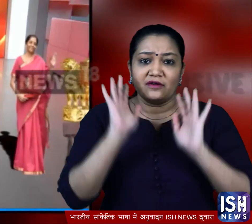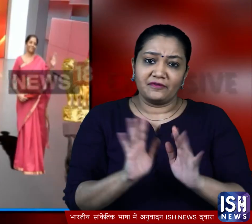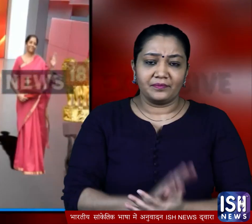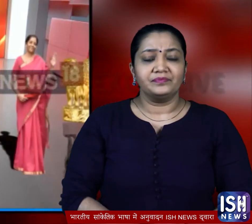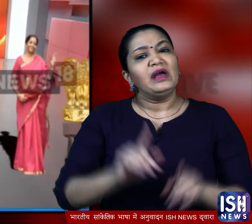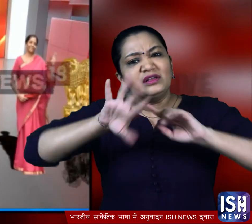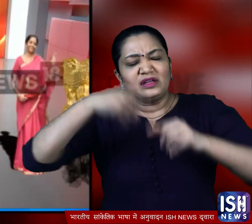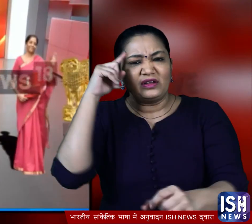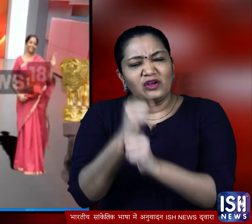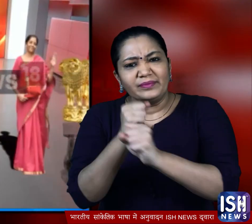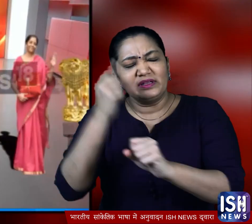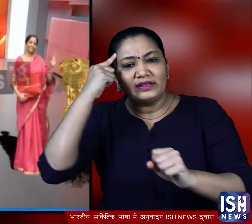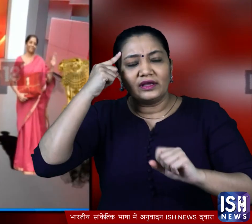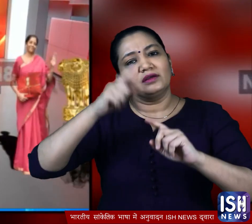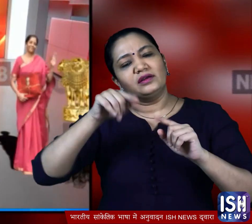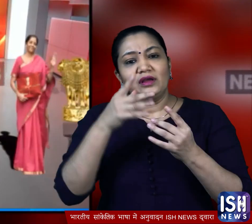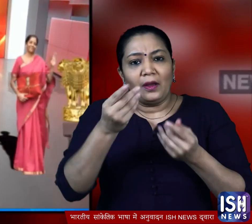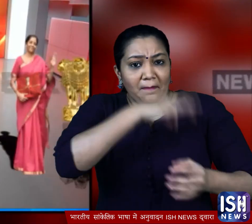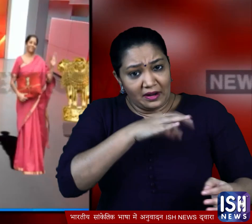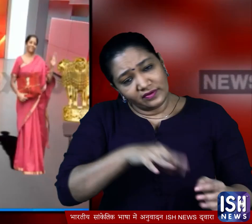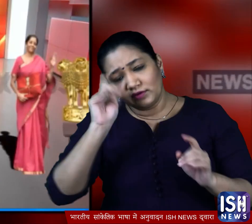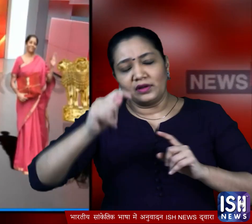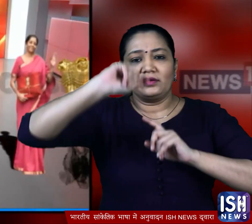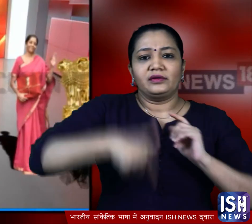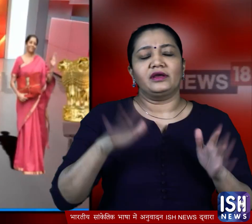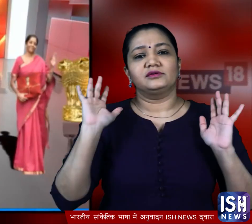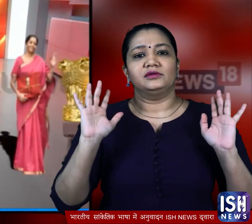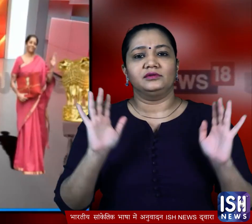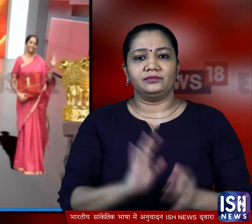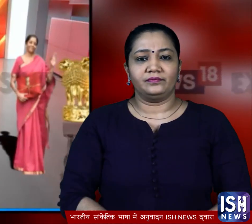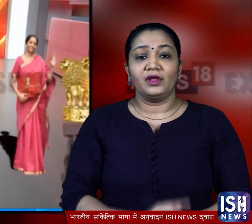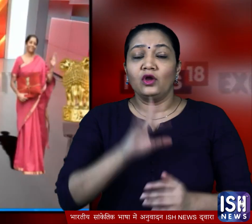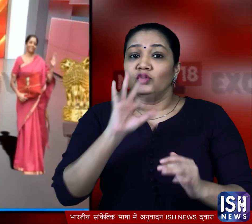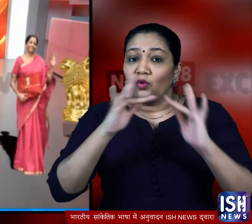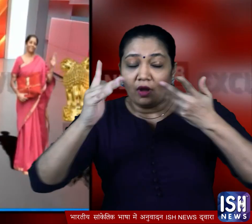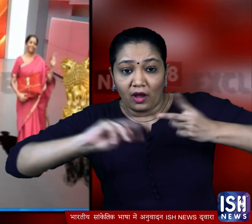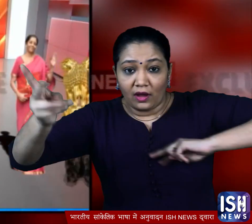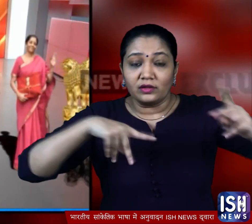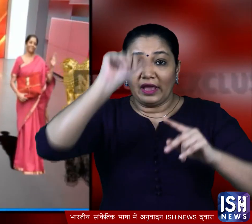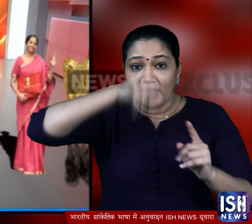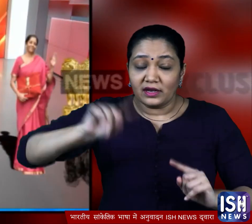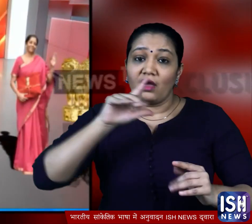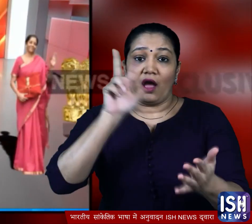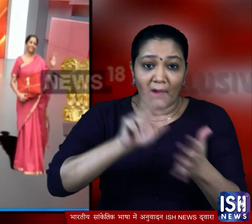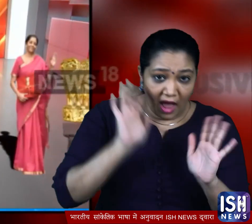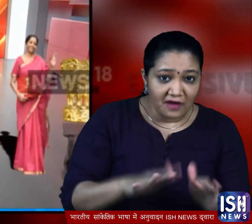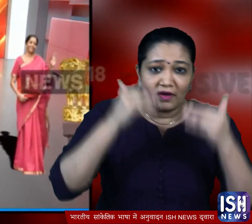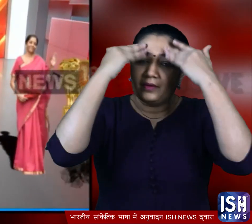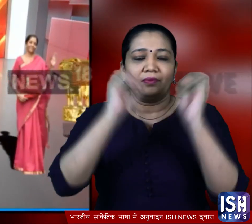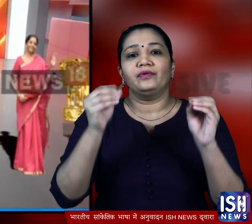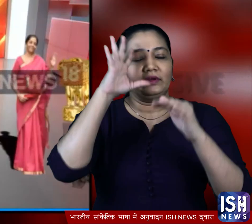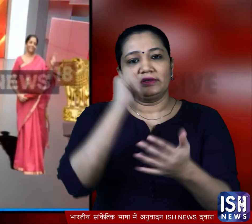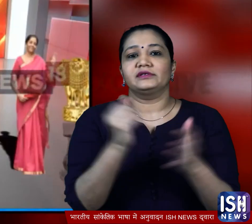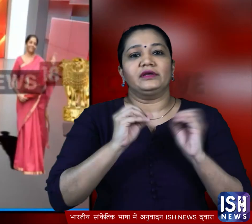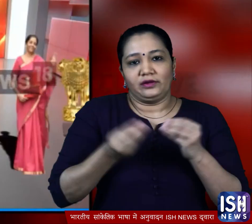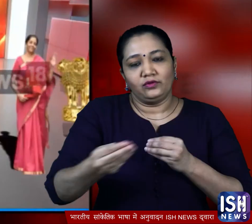गई, जिसके बाद सरकार ने इससे होने वाली आमदनी को टैक्स के दायरे में ला दिया। हालांकि क्रिप्टो करेंसी भारत में लीगल होगी या नहीं, इस पर